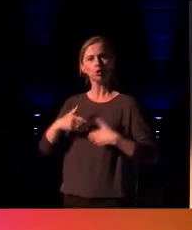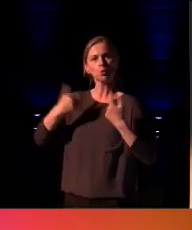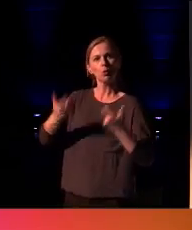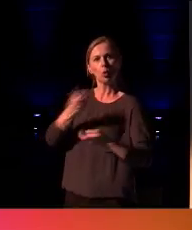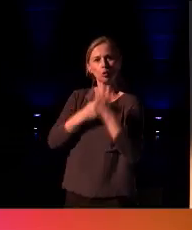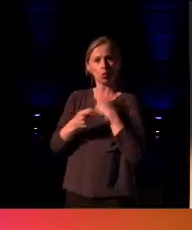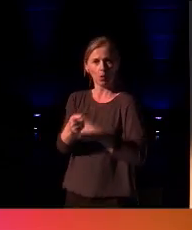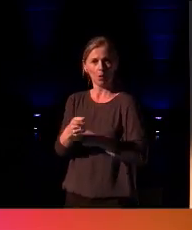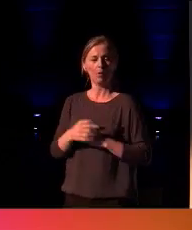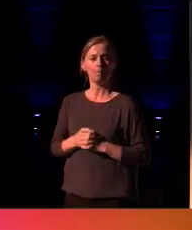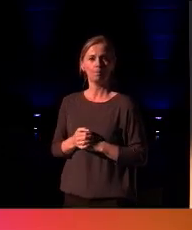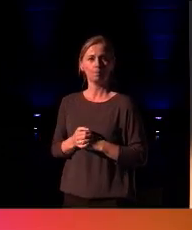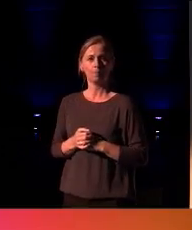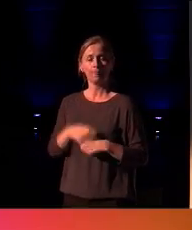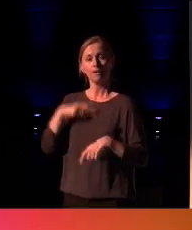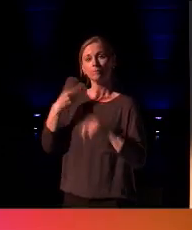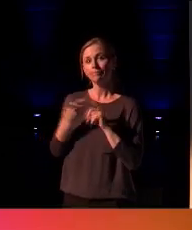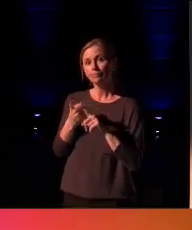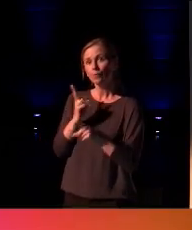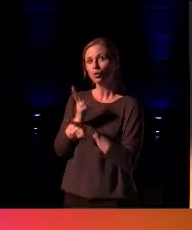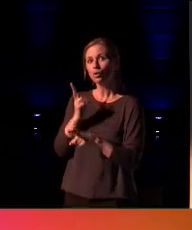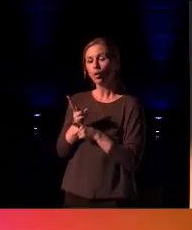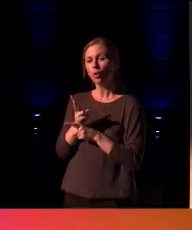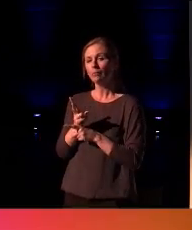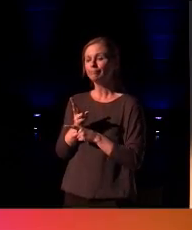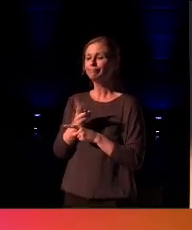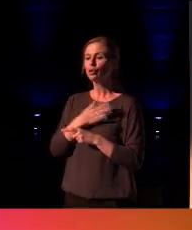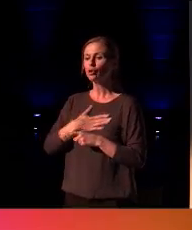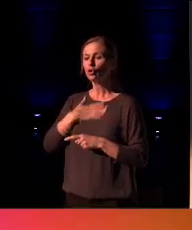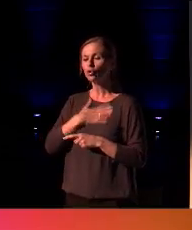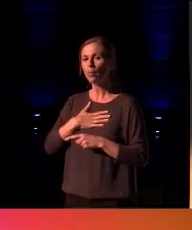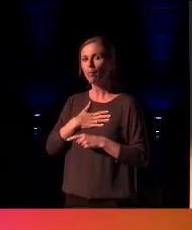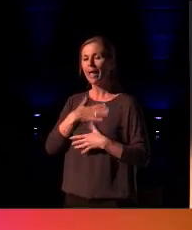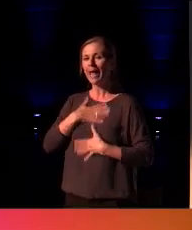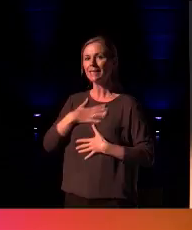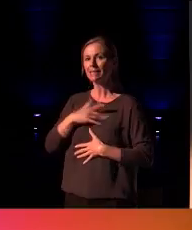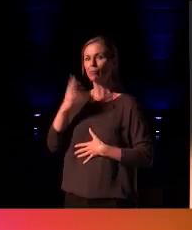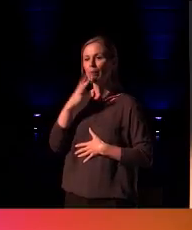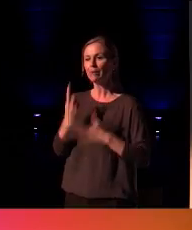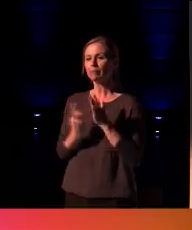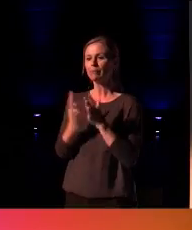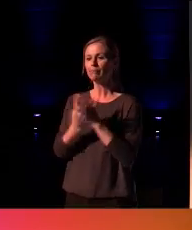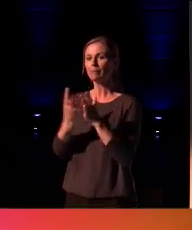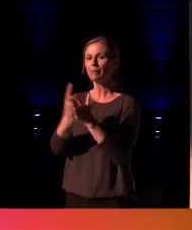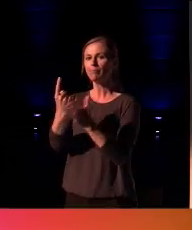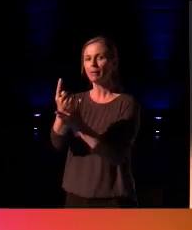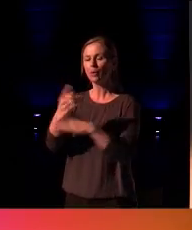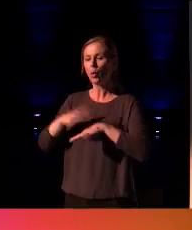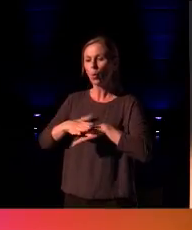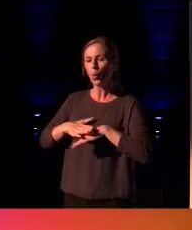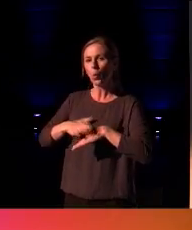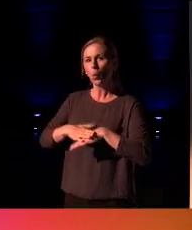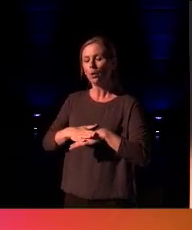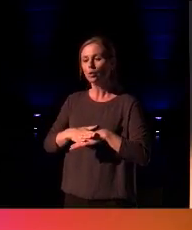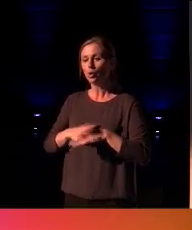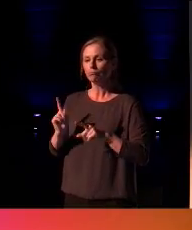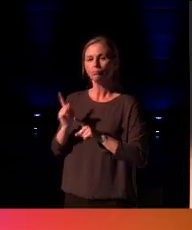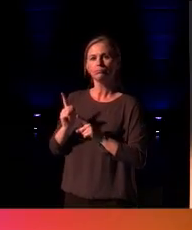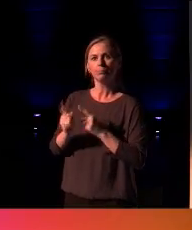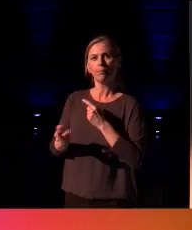kosthold. Og i tillegg så det de sykdommene og helseproblemene som oppstår, slik at behandling av